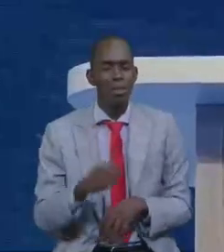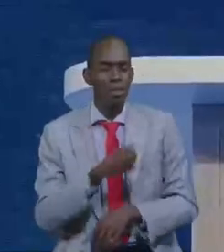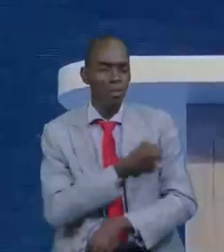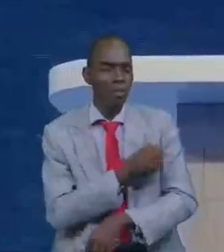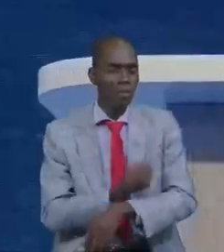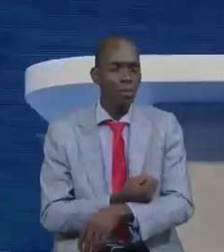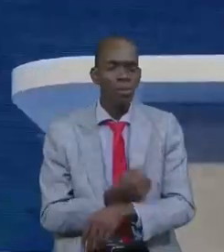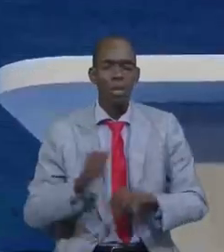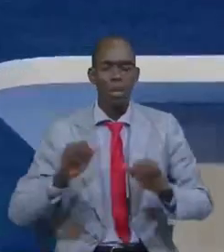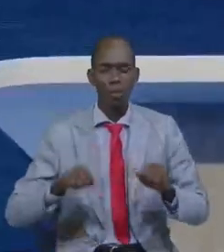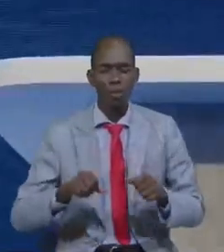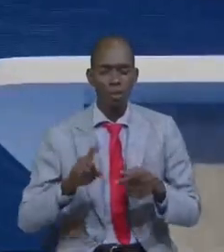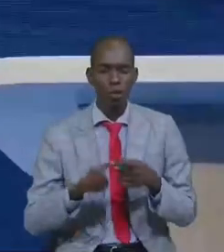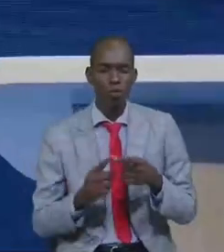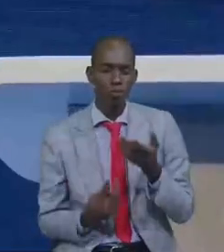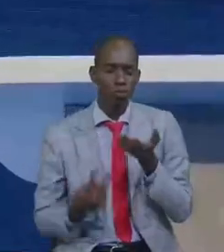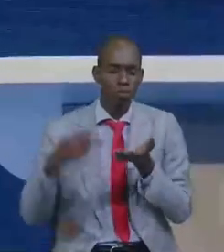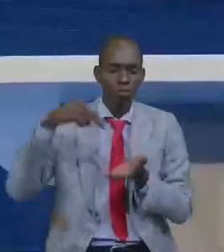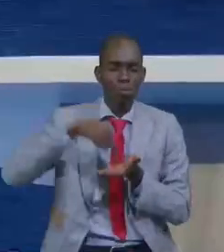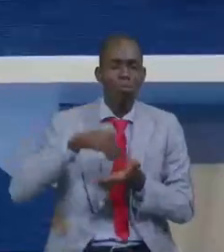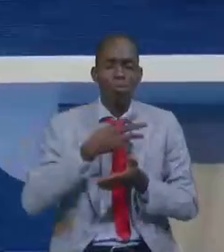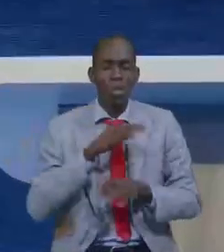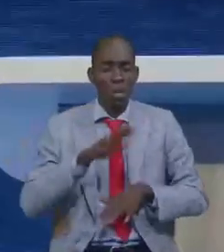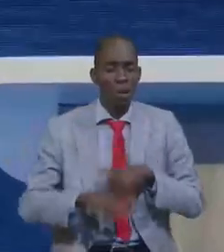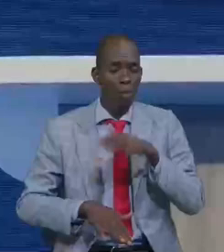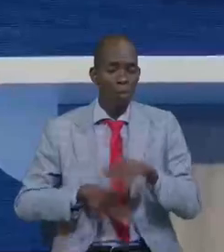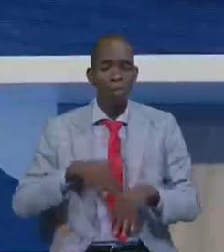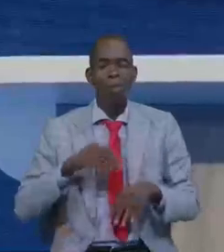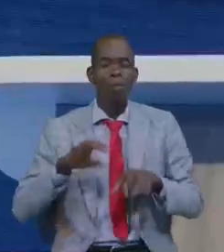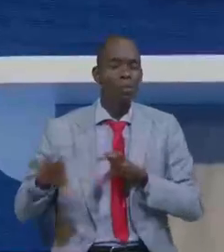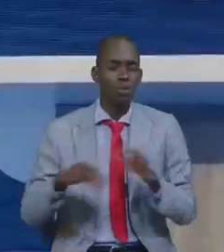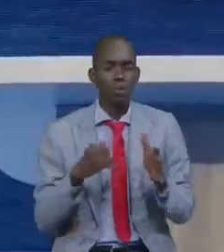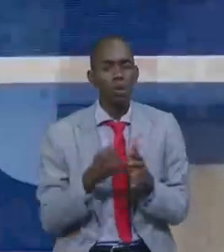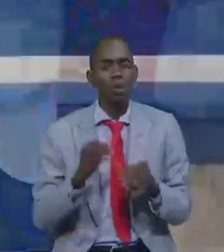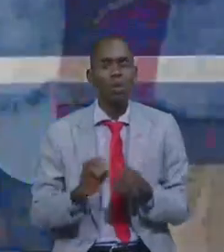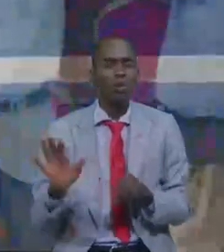lever et de marcher, fais-le dans leur vie maintenant.